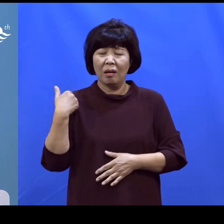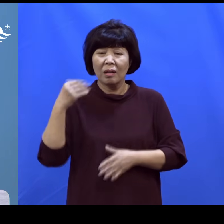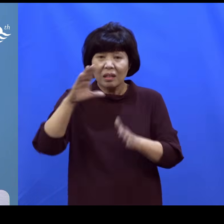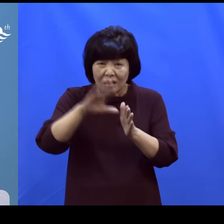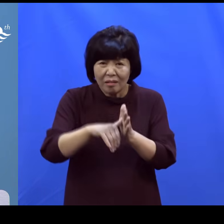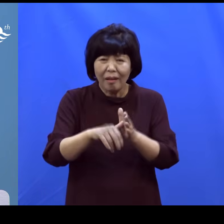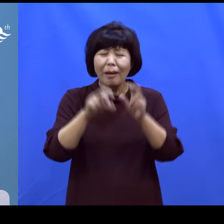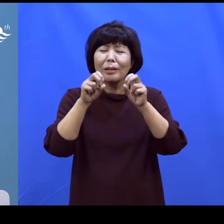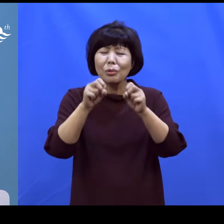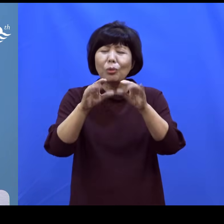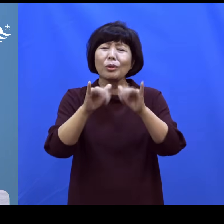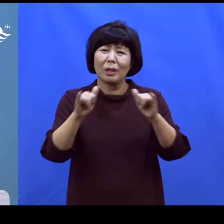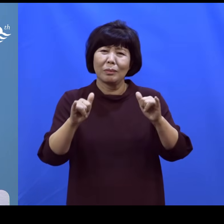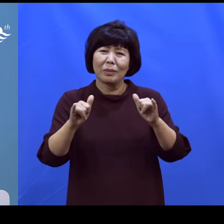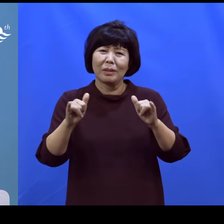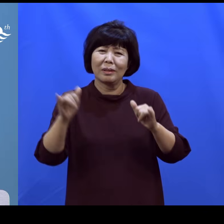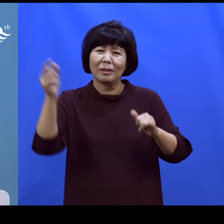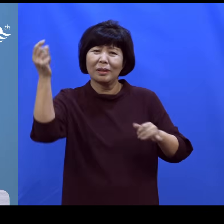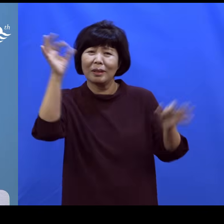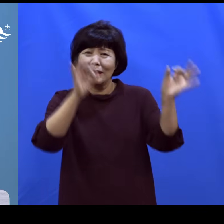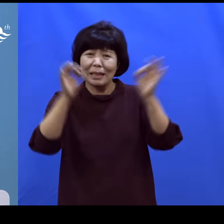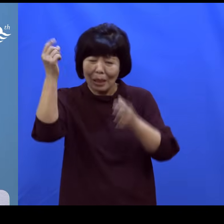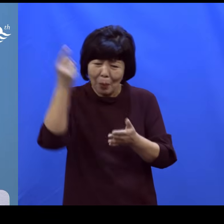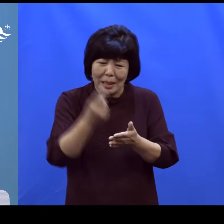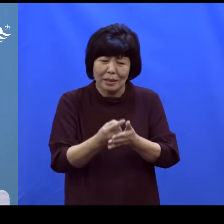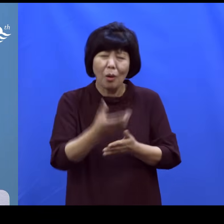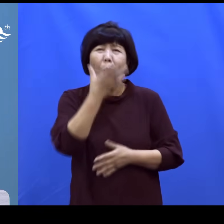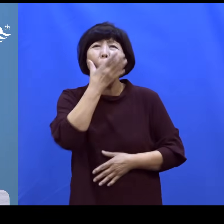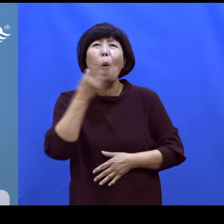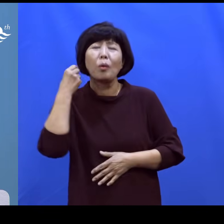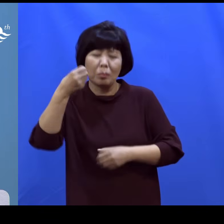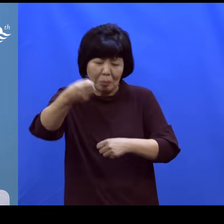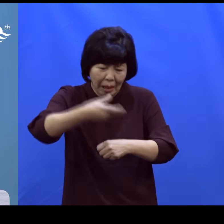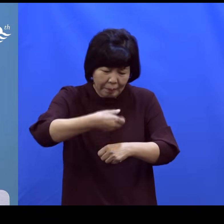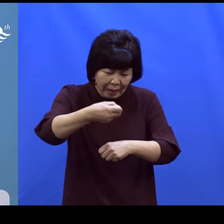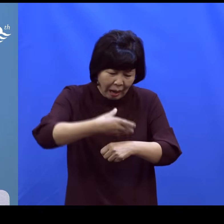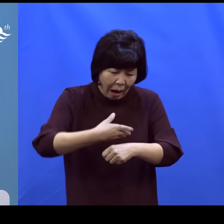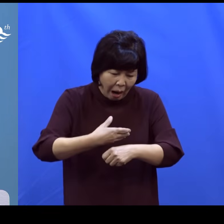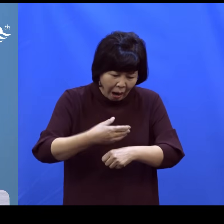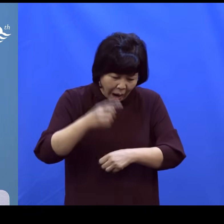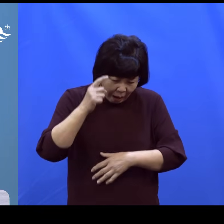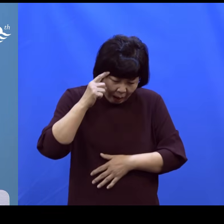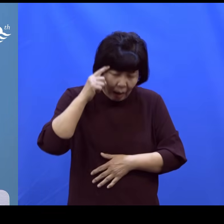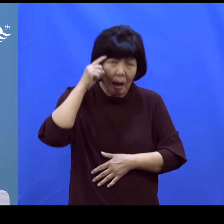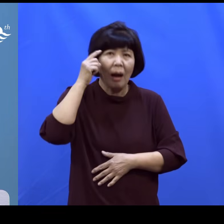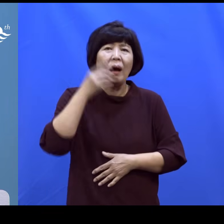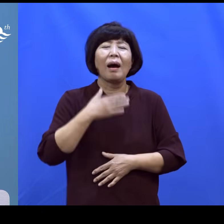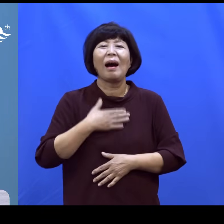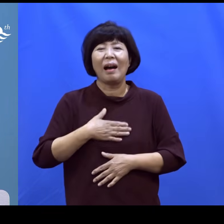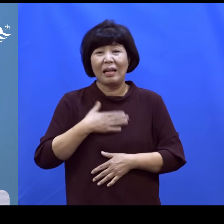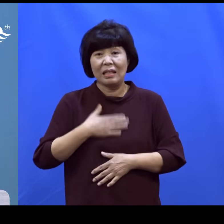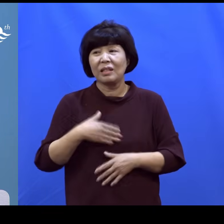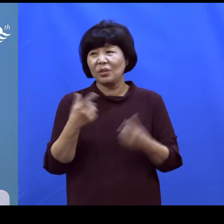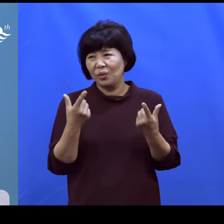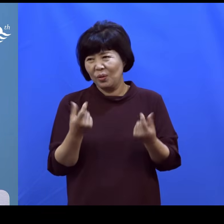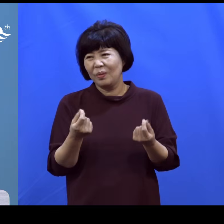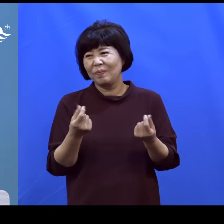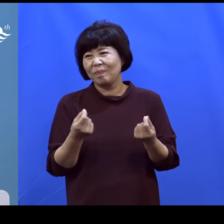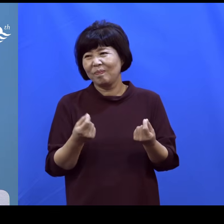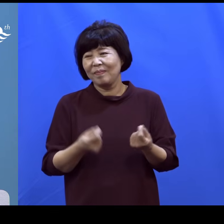우리가 만났습니다. 우리도 누군가가 가야 합니다. 이 성탄절에 딱 한